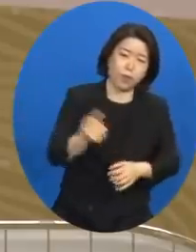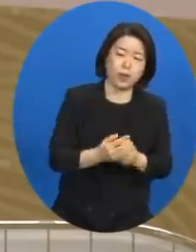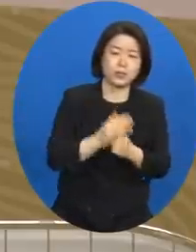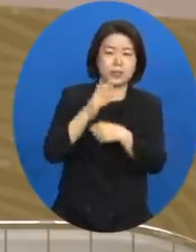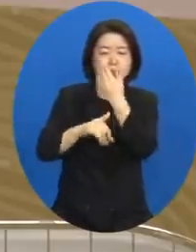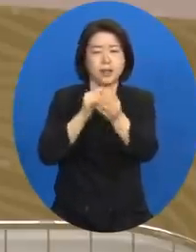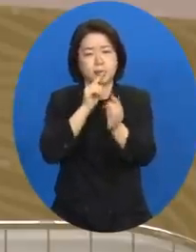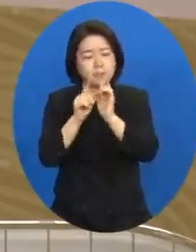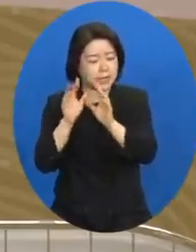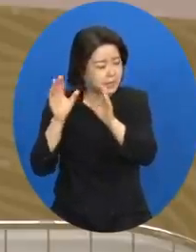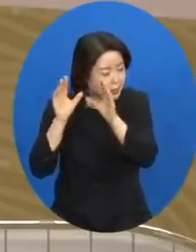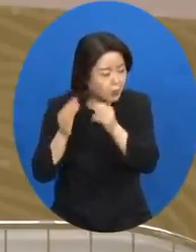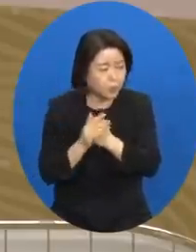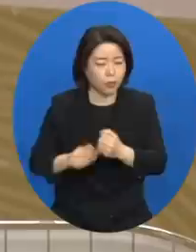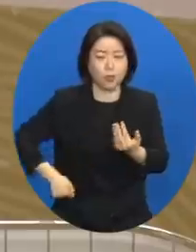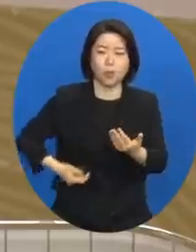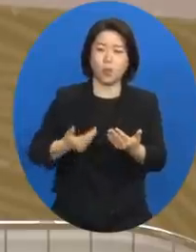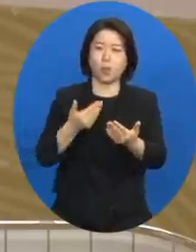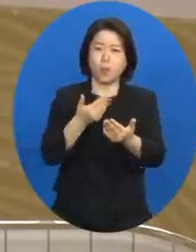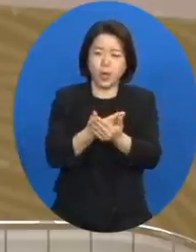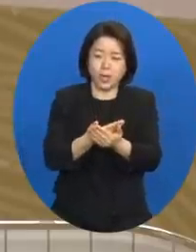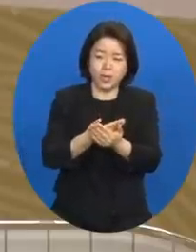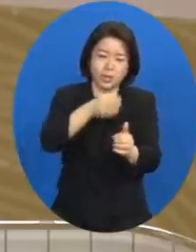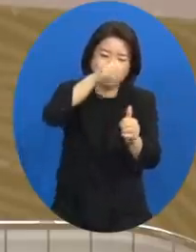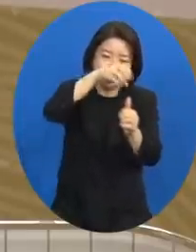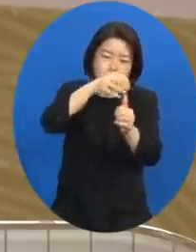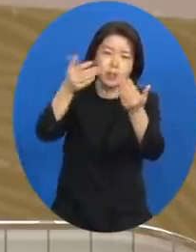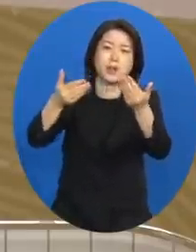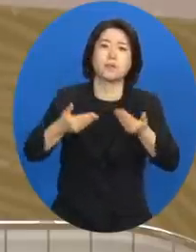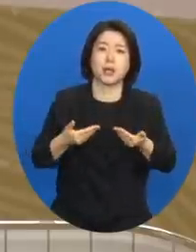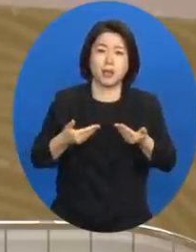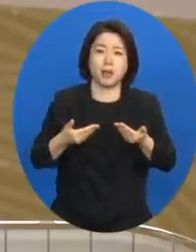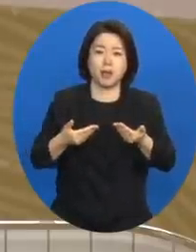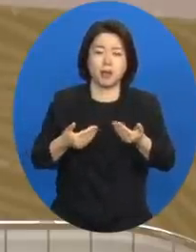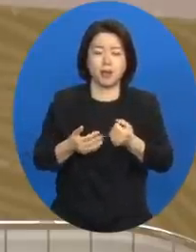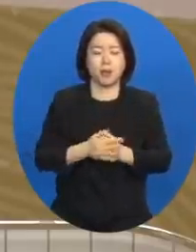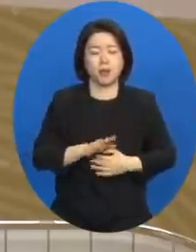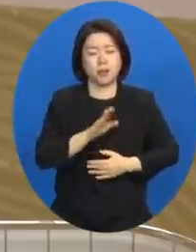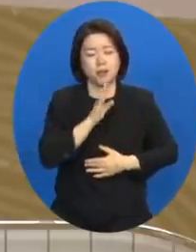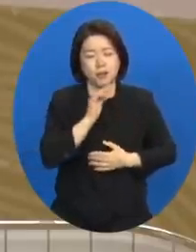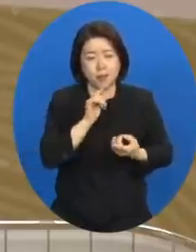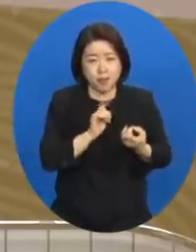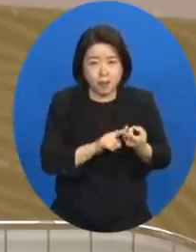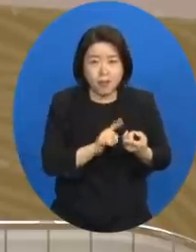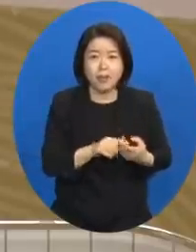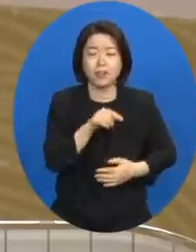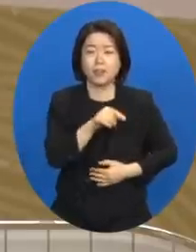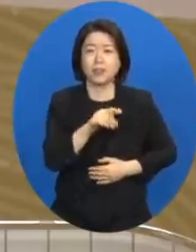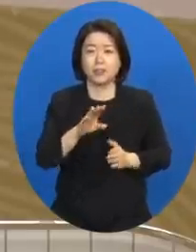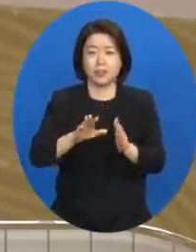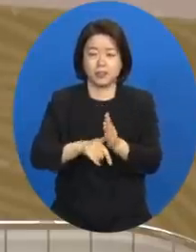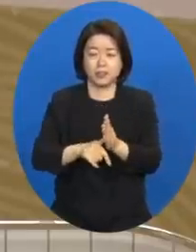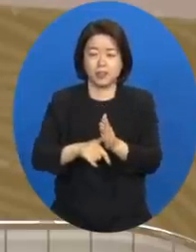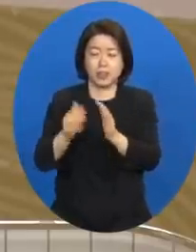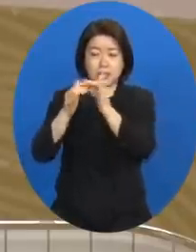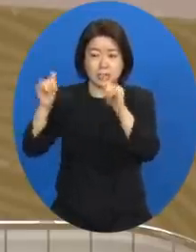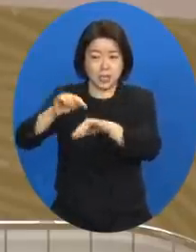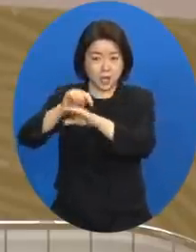듣고 그리고 회개의 세례를 받았습니다. 당연히 그때 사람들의